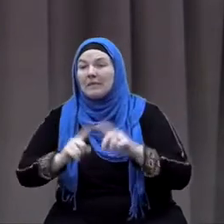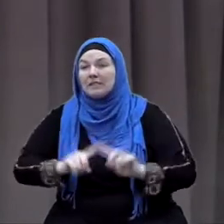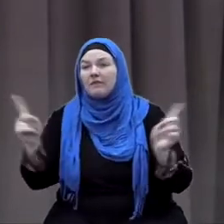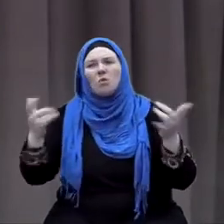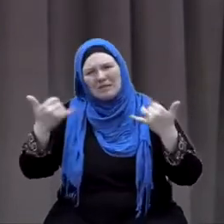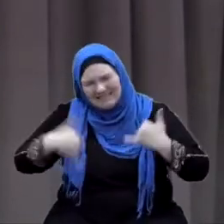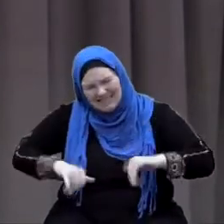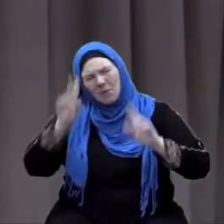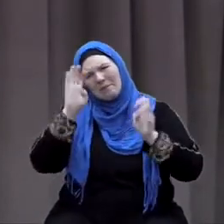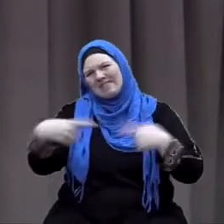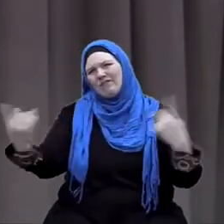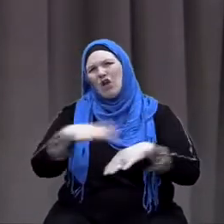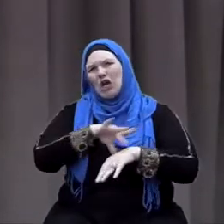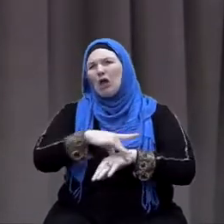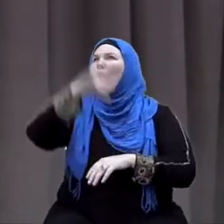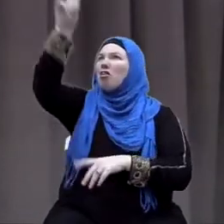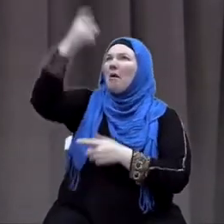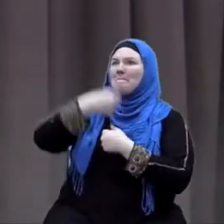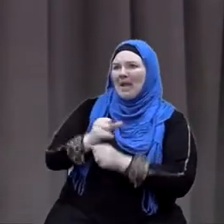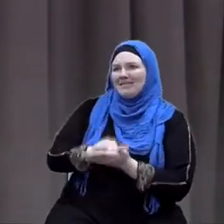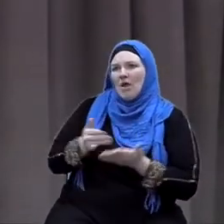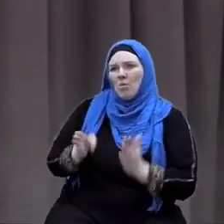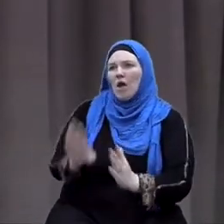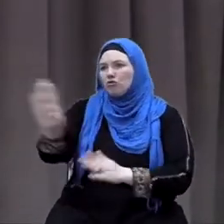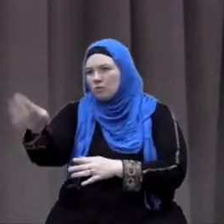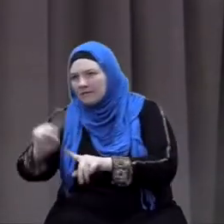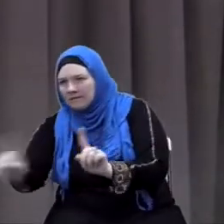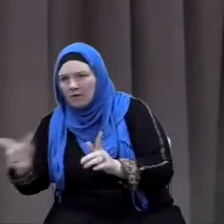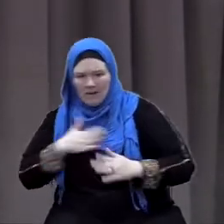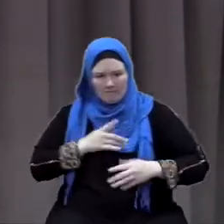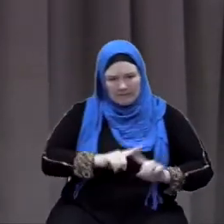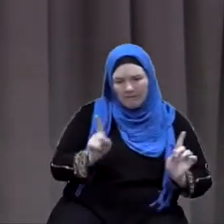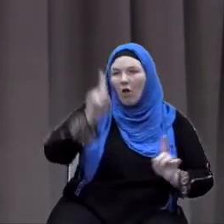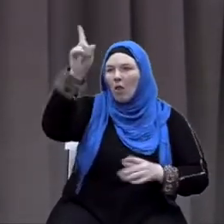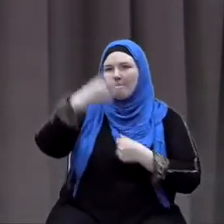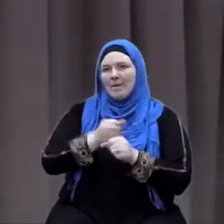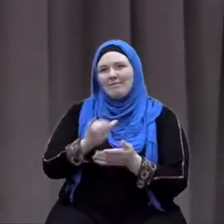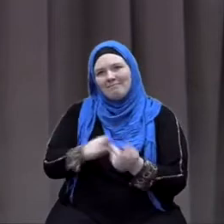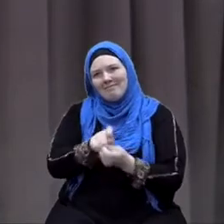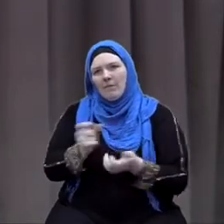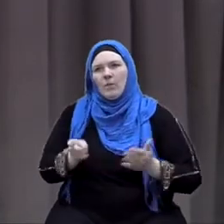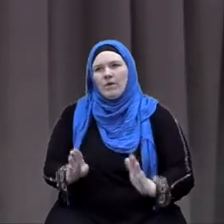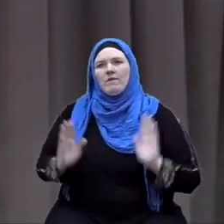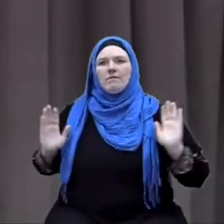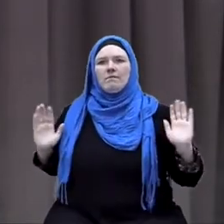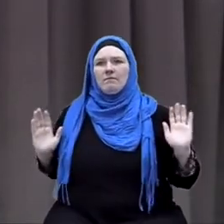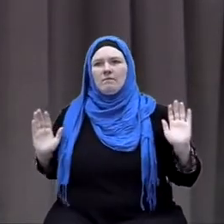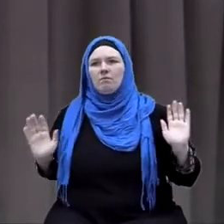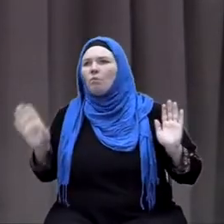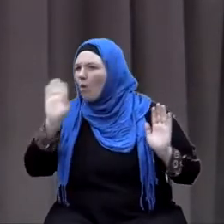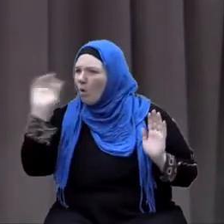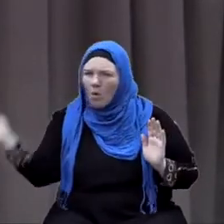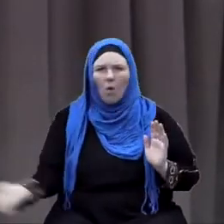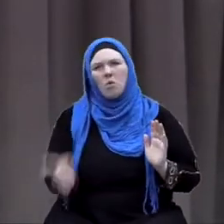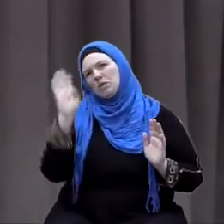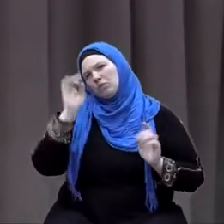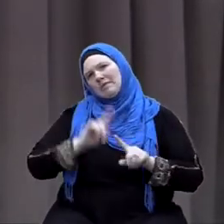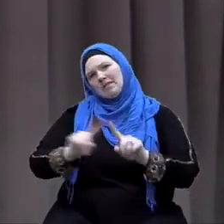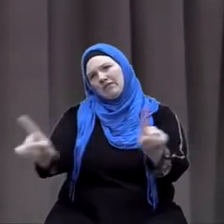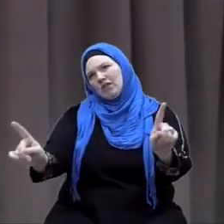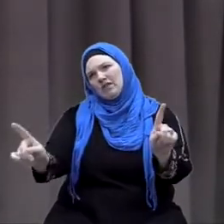have differences. وَلَوْ شَاءَ رَبُّكَ لَجَعَلَ النَّاسَ أُمَّةً وَاحِدَةً وَلَا يَزَالُونَ